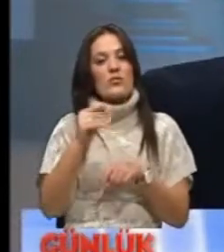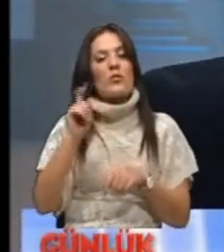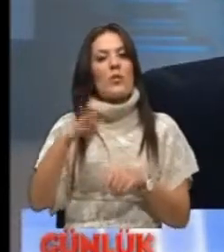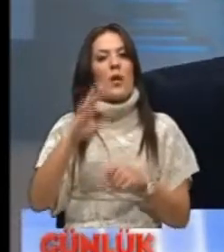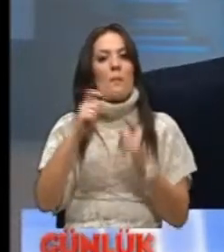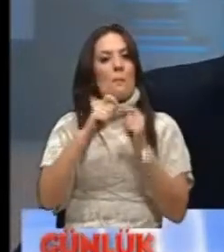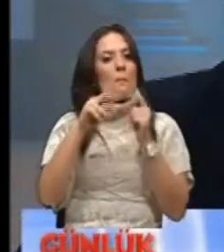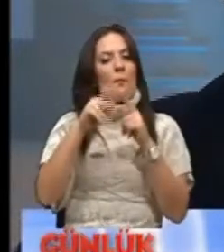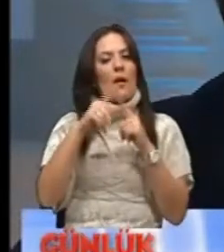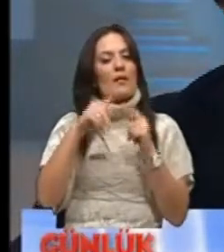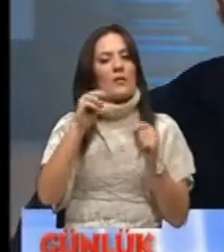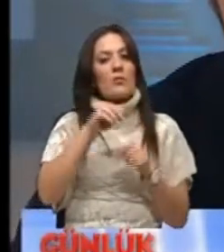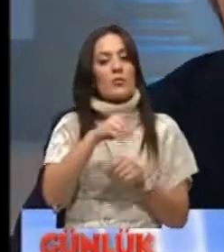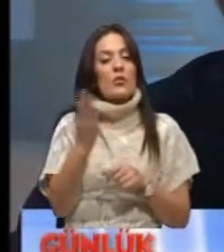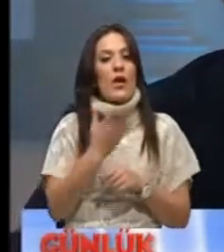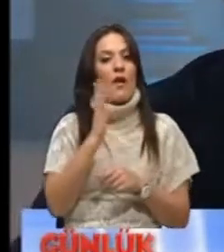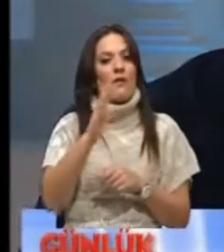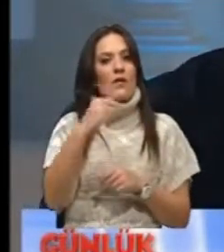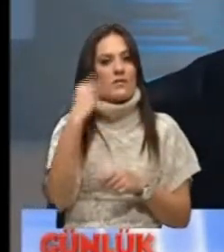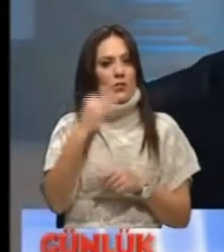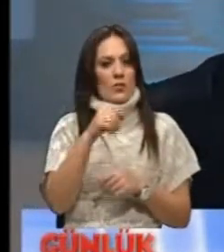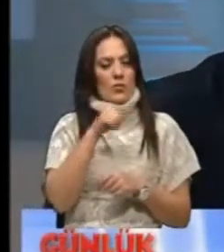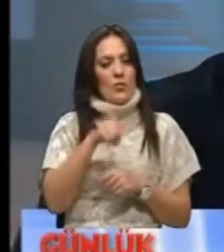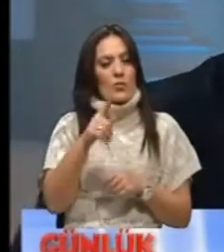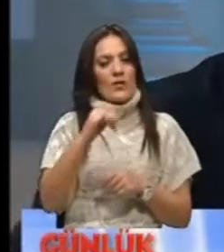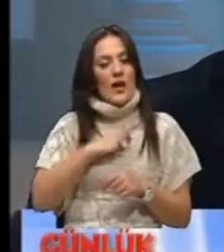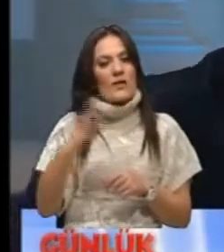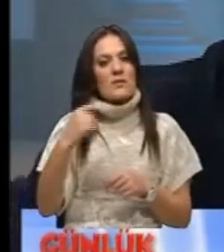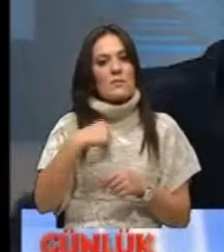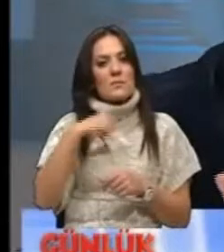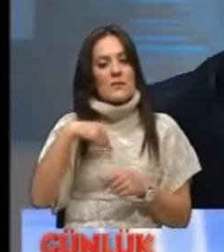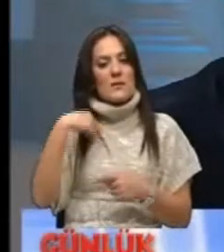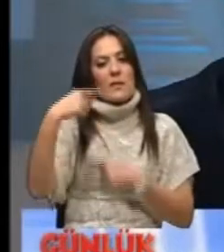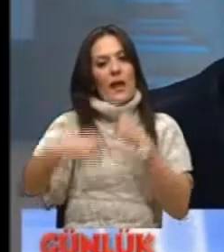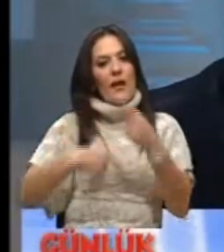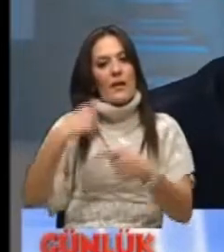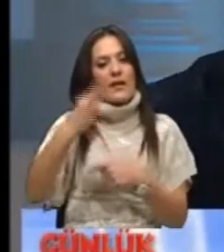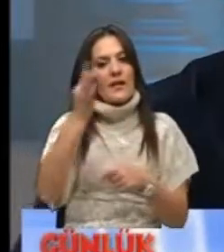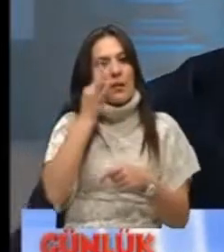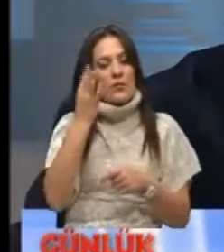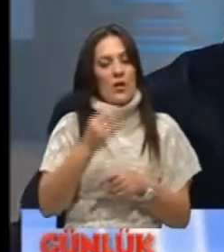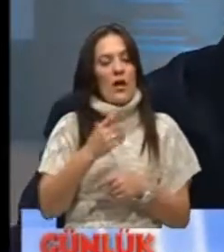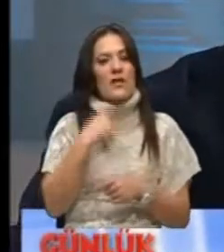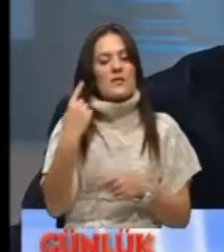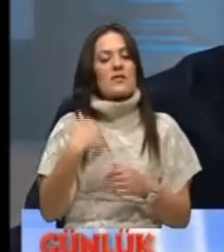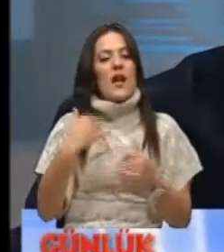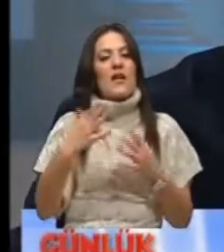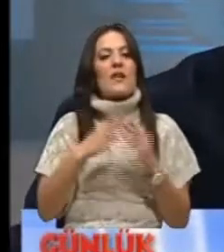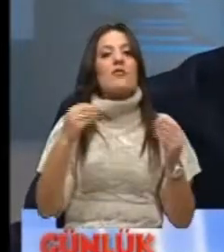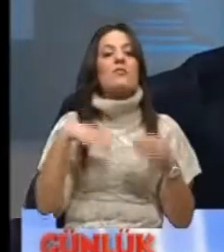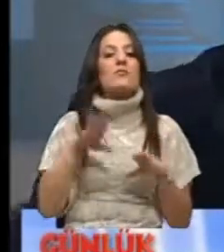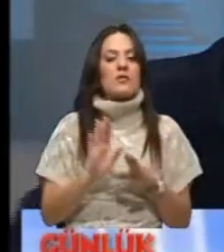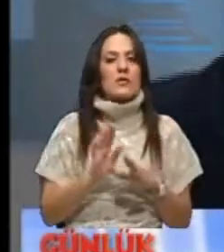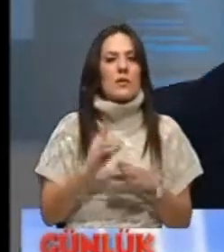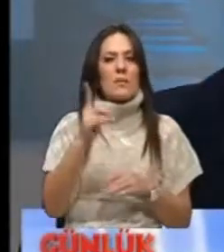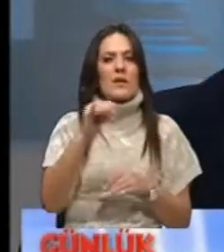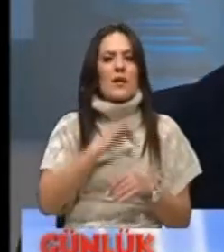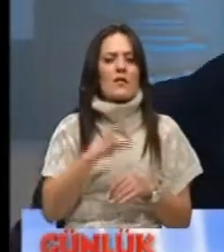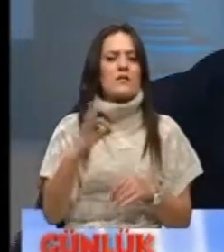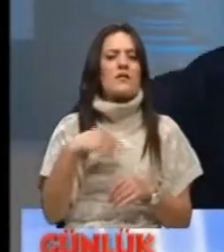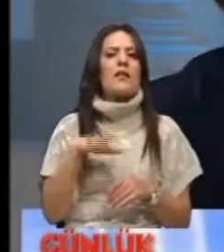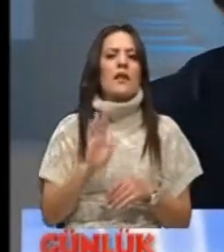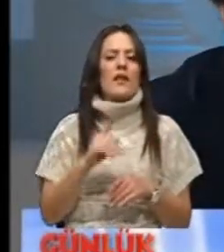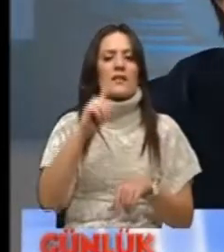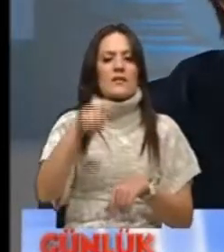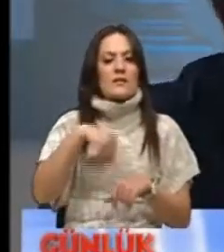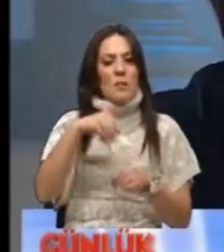daha fazla rastlanıyor. Bu da şu demek. Bu rahatsızlık bizim genetik yapımızda olan, asla kurtulamayacağımız bir rahatsızlık